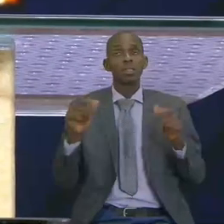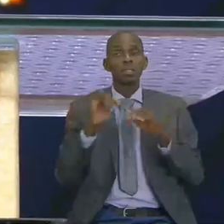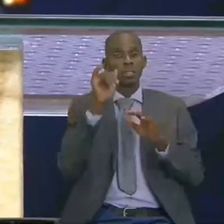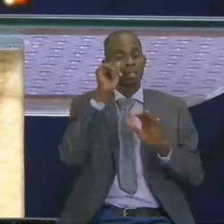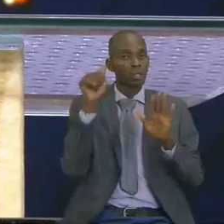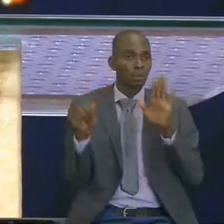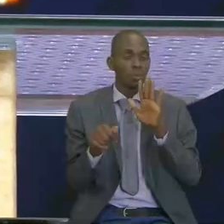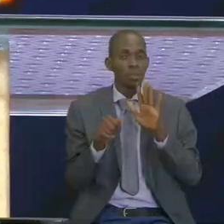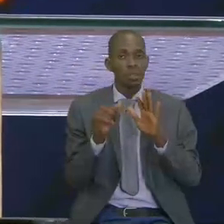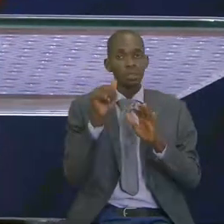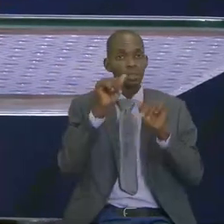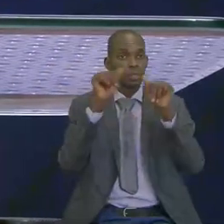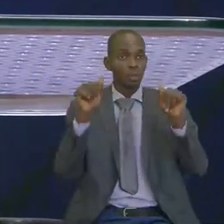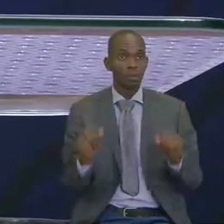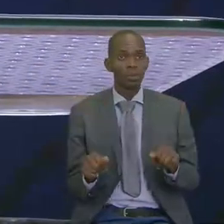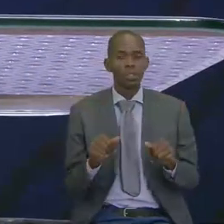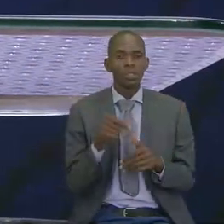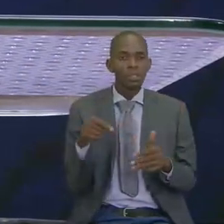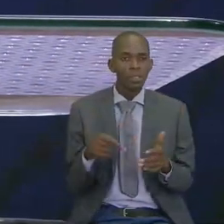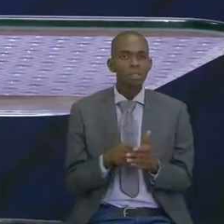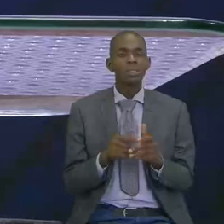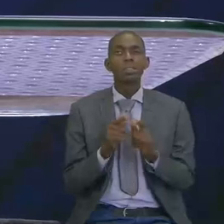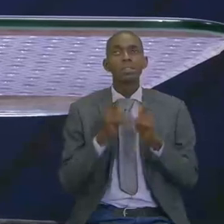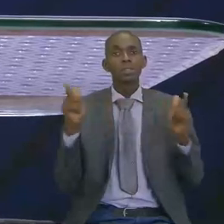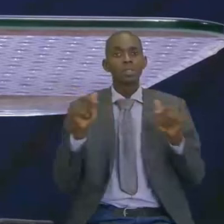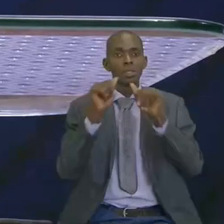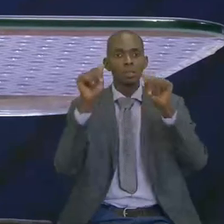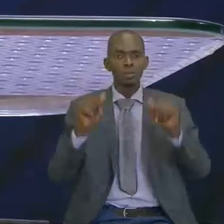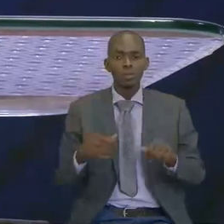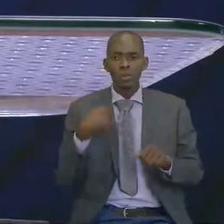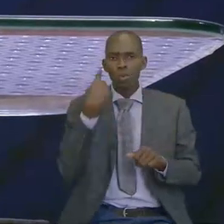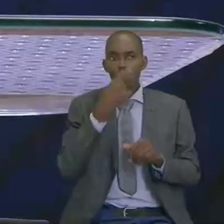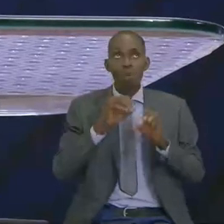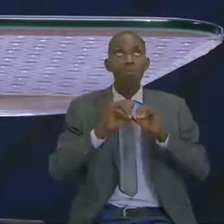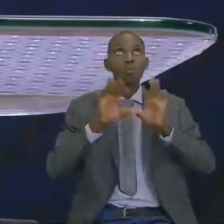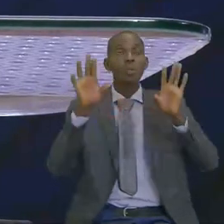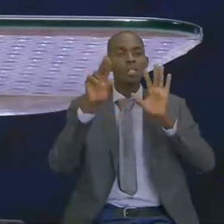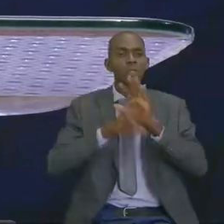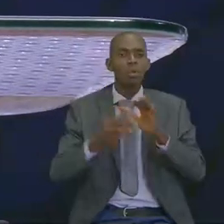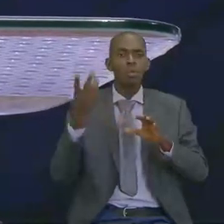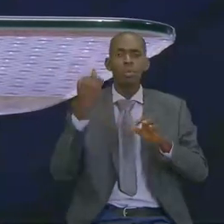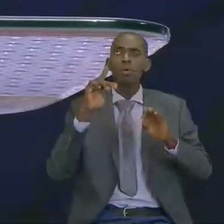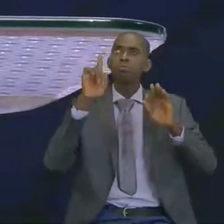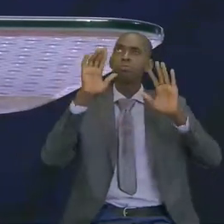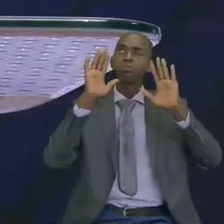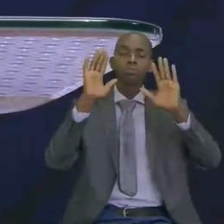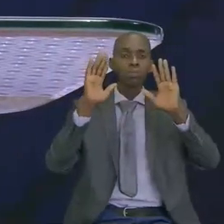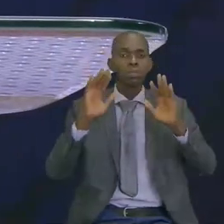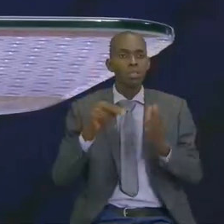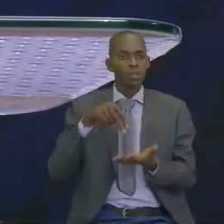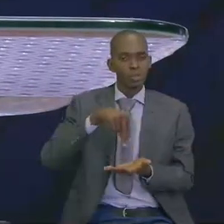statue. Cette statue était immense et d'une splendeur